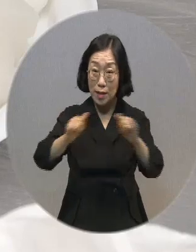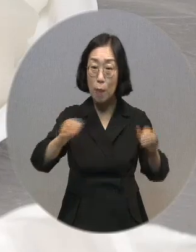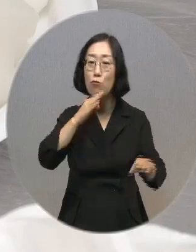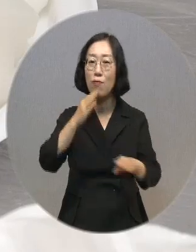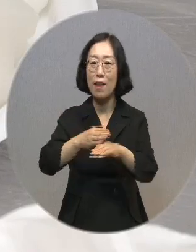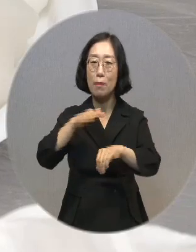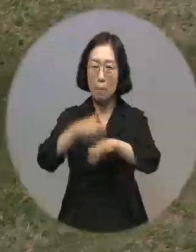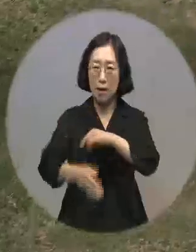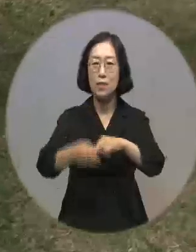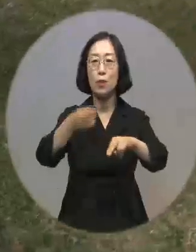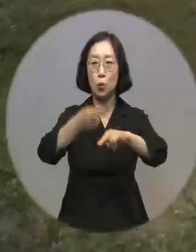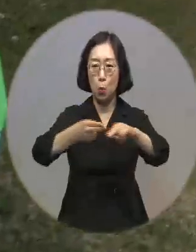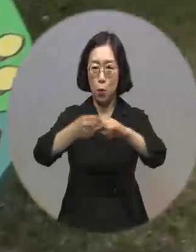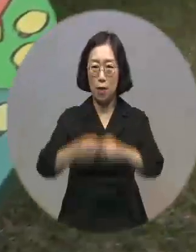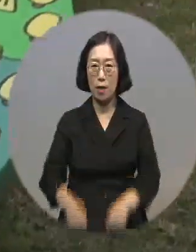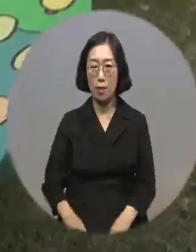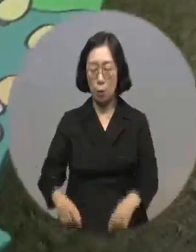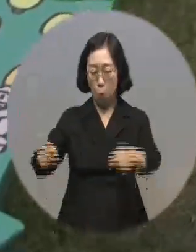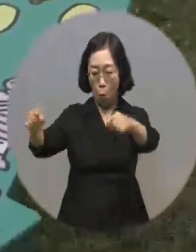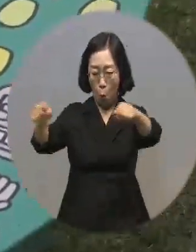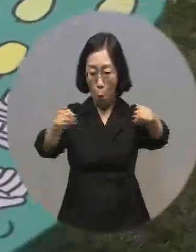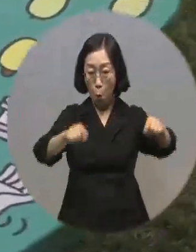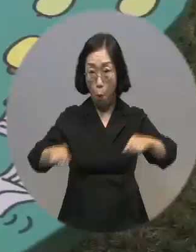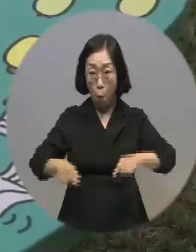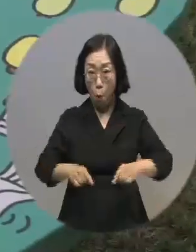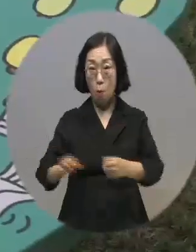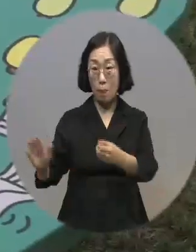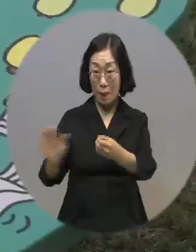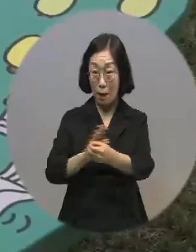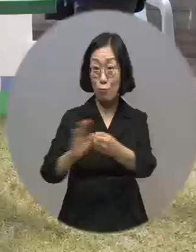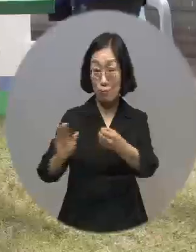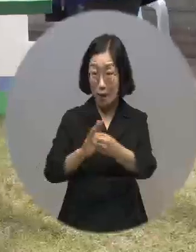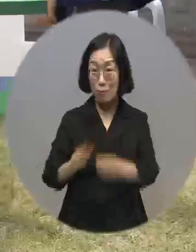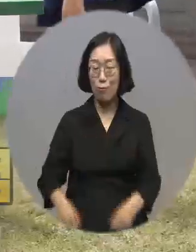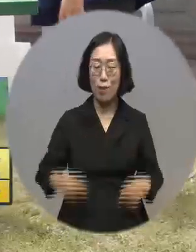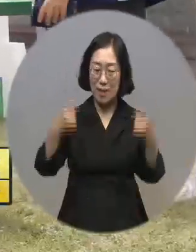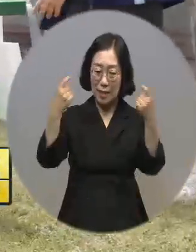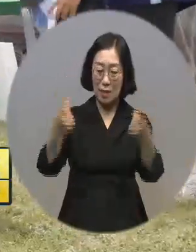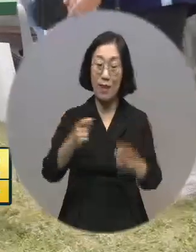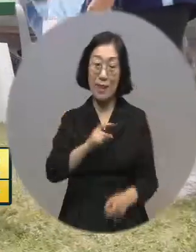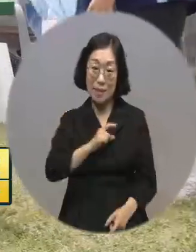맛보고 한반도 모양 탁구대에서 한반도 주요 도시와 관광지를